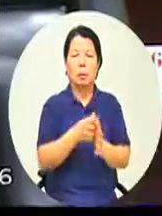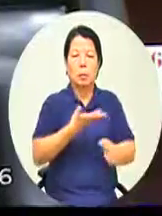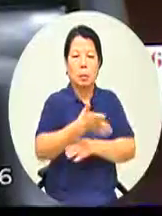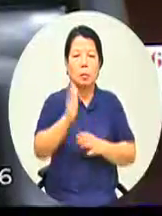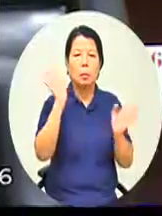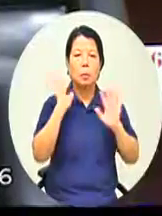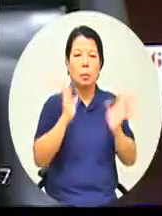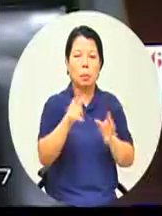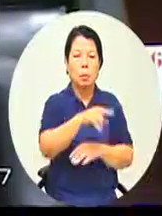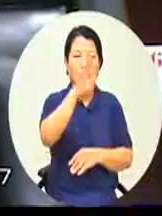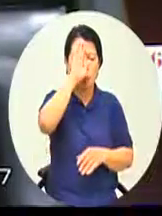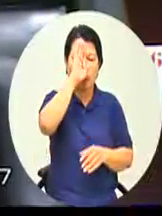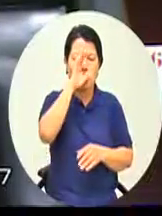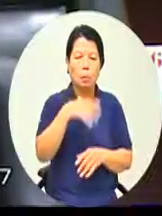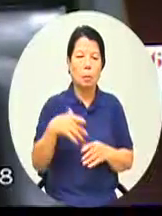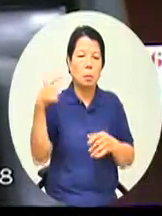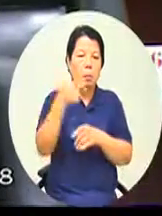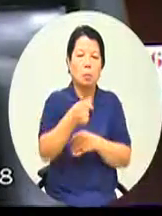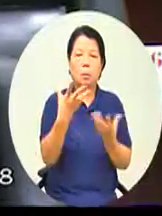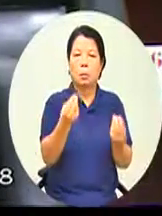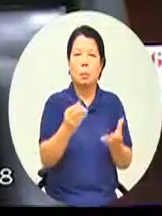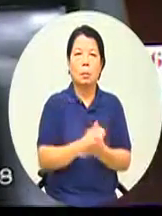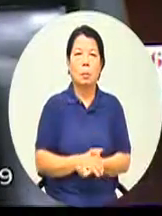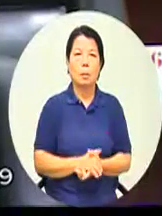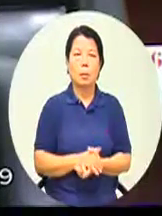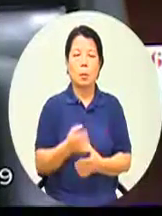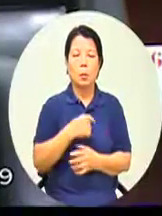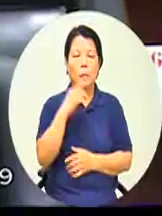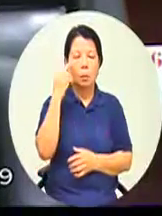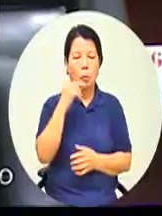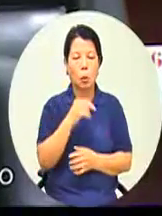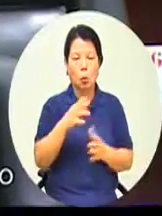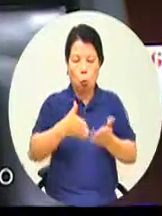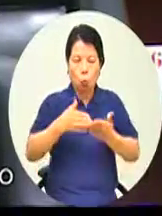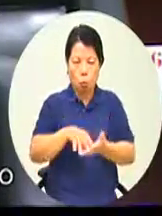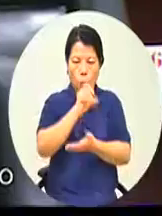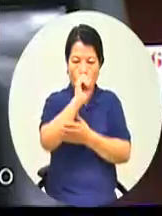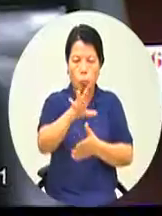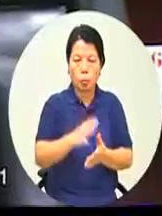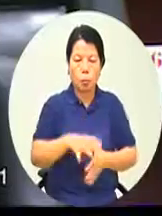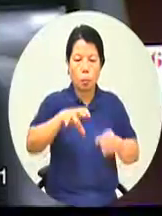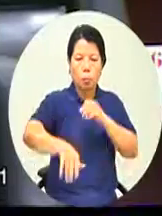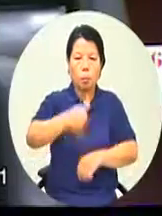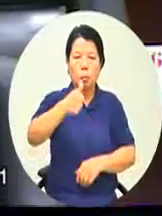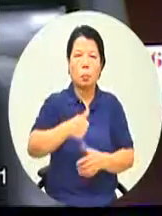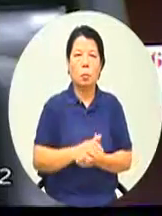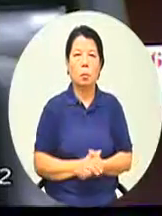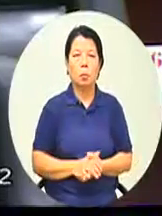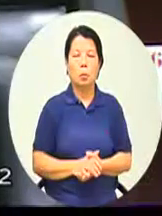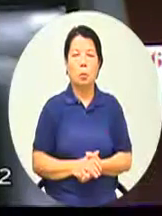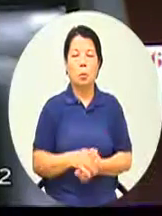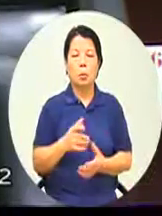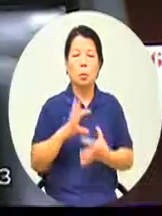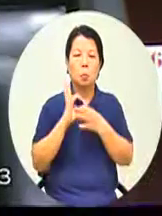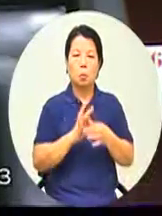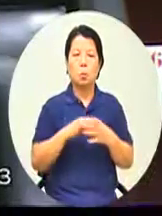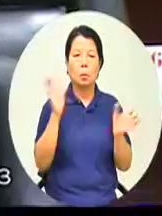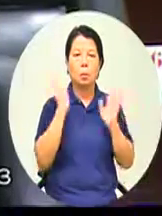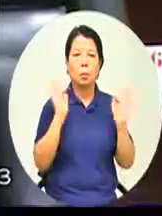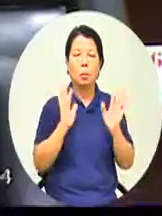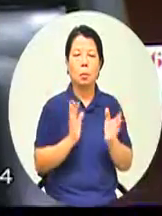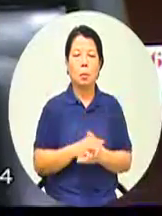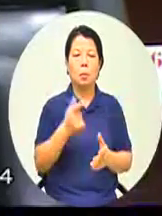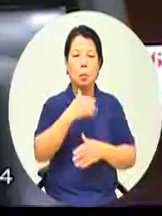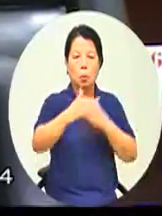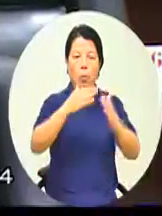病情也没有受到控制。那我是特别想提醒局长，就是说，有关孩子们在